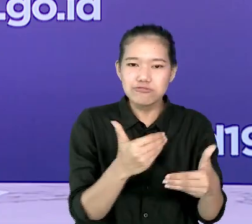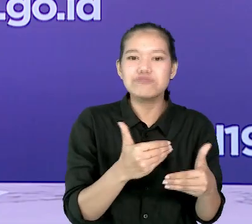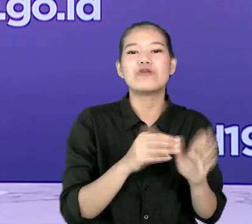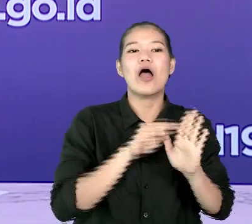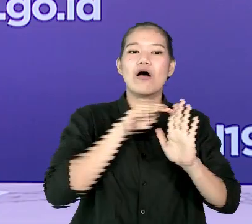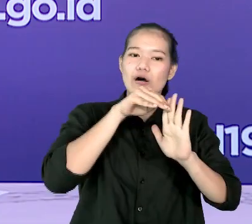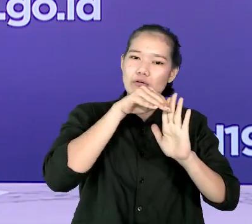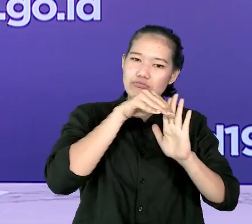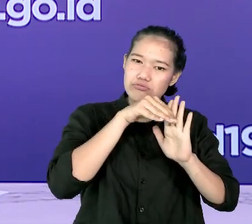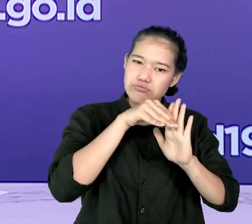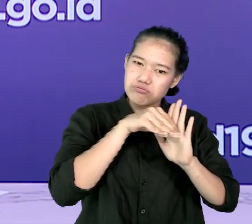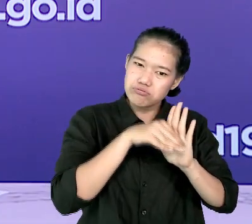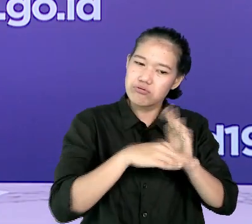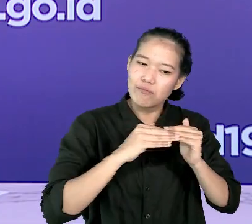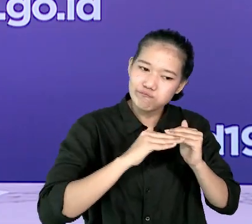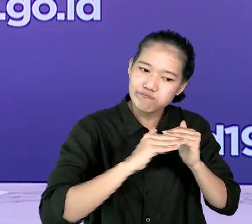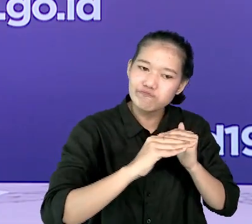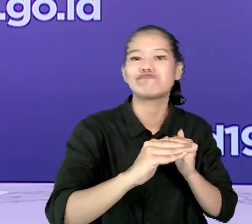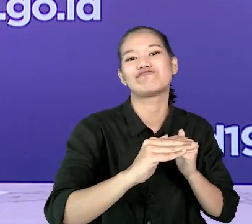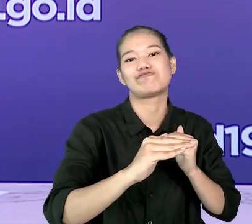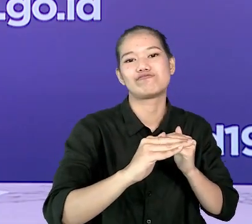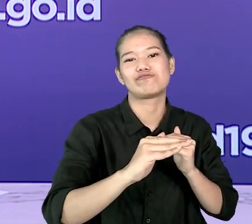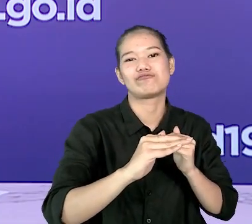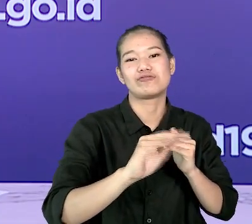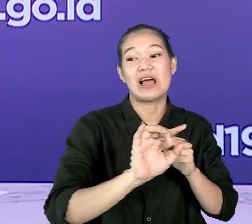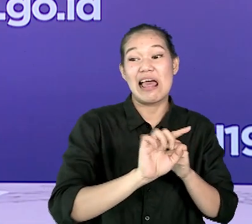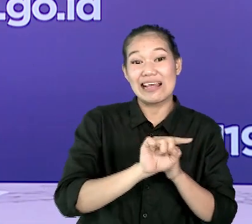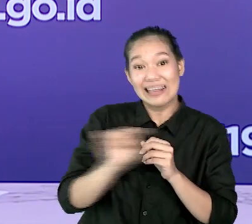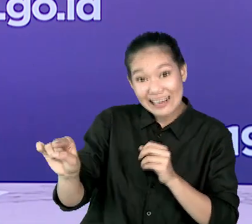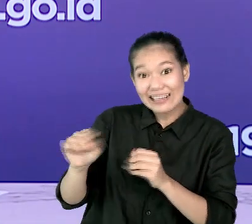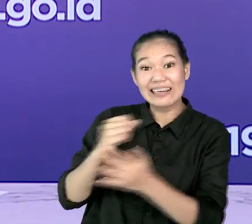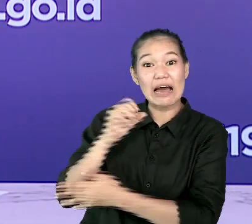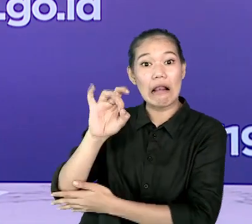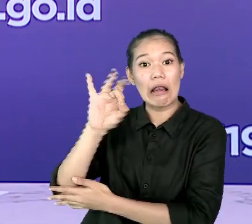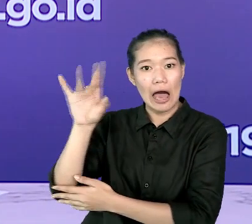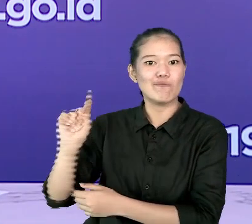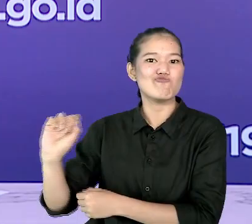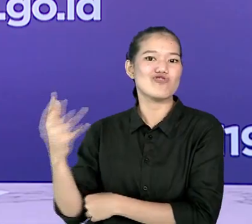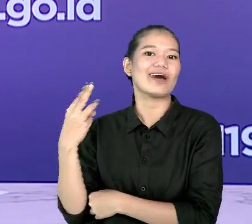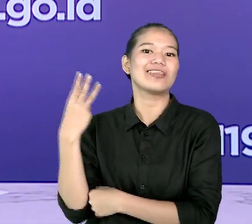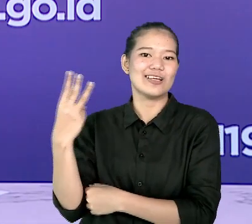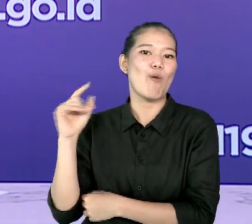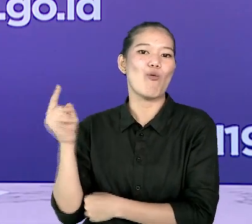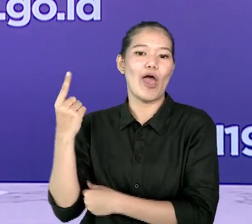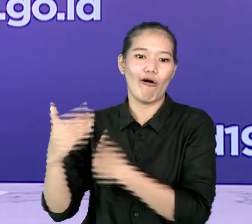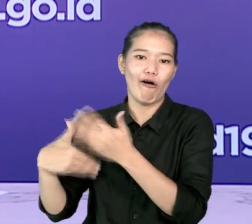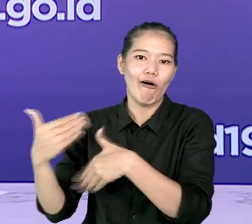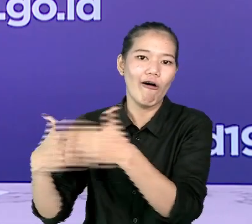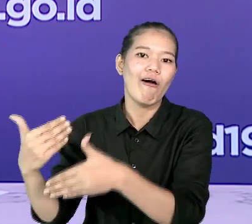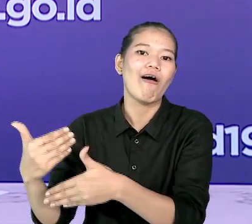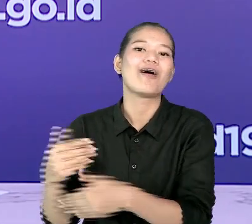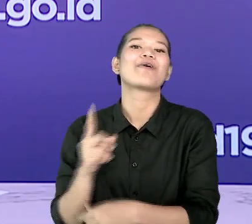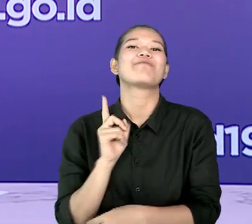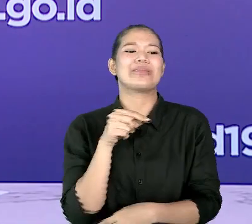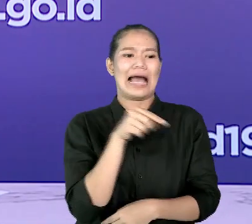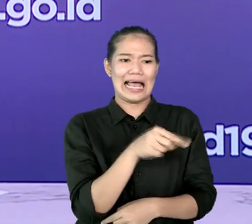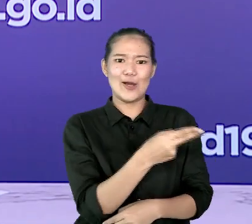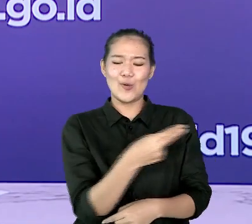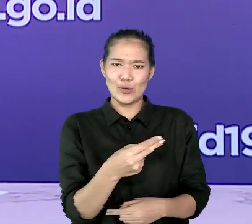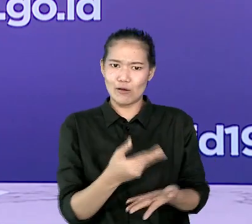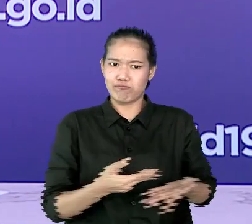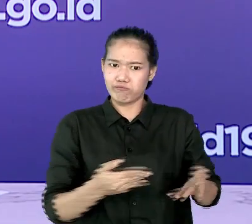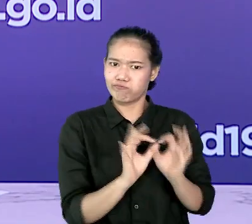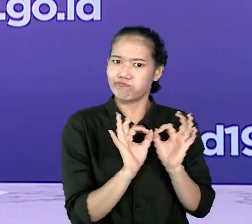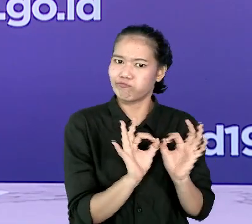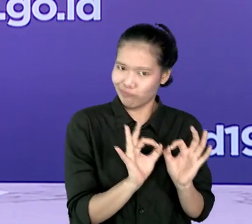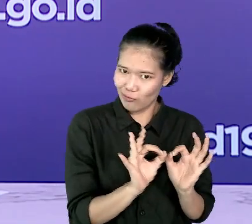pelandaian hingga saat ini di saat negara lain mengalami lonjakan kasus ketiga. Perkembangan yang baik ini sudah